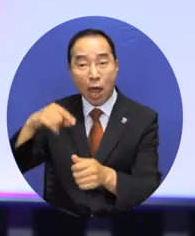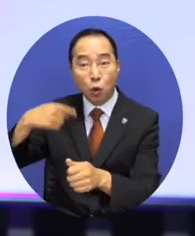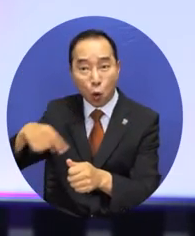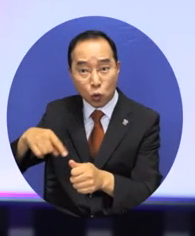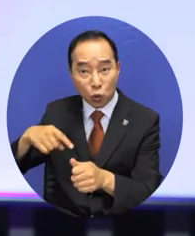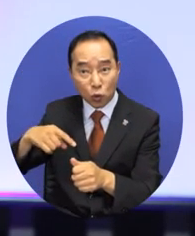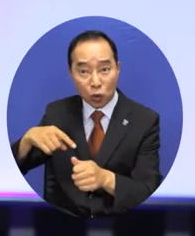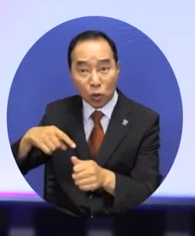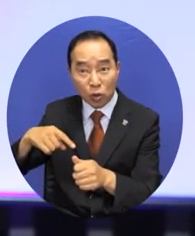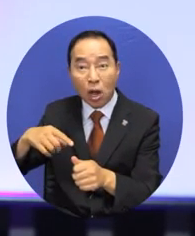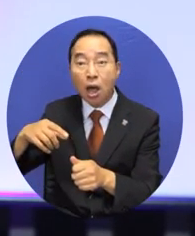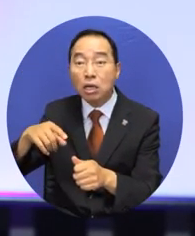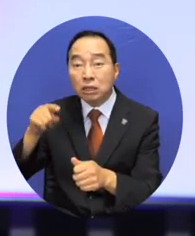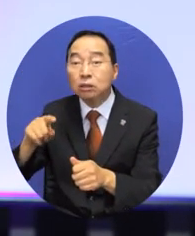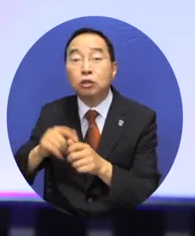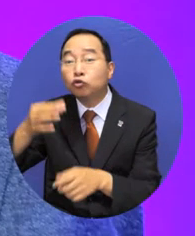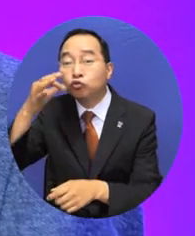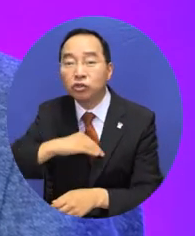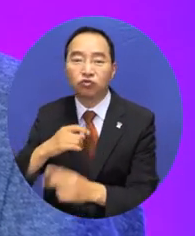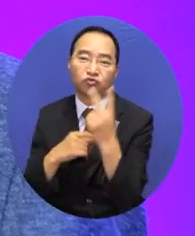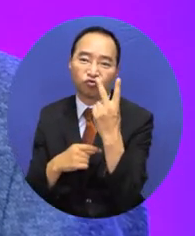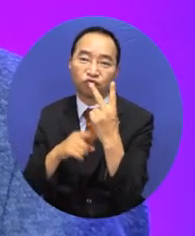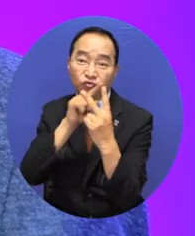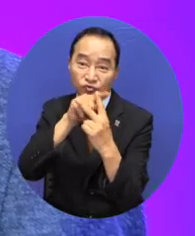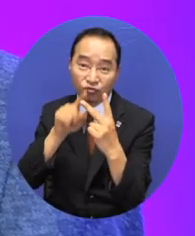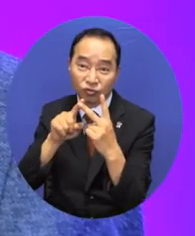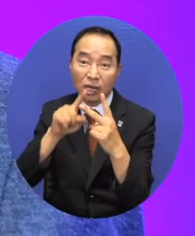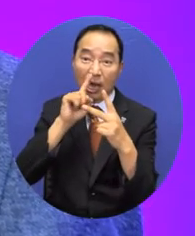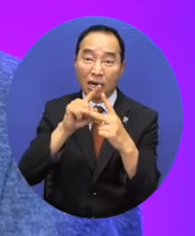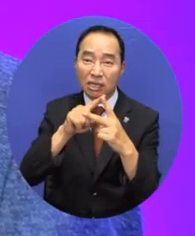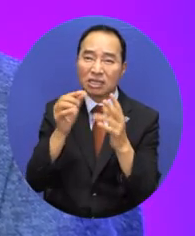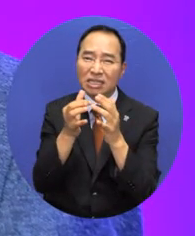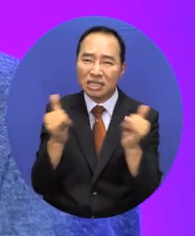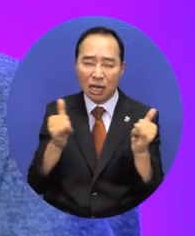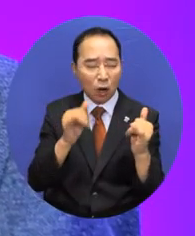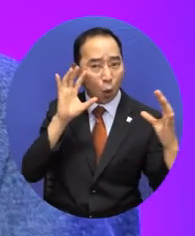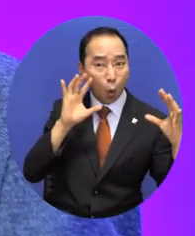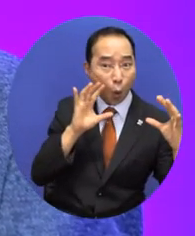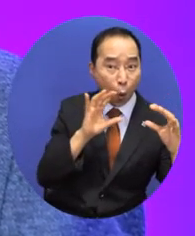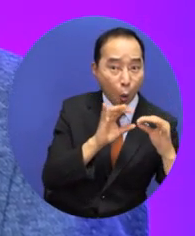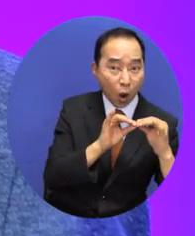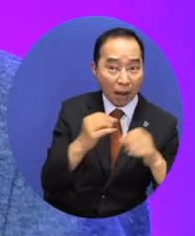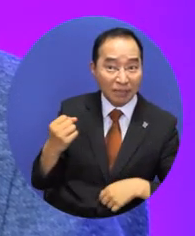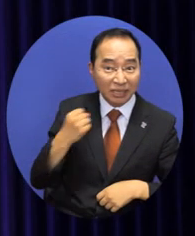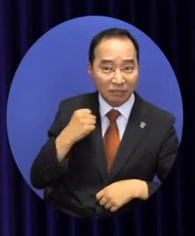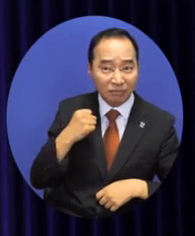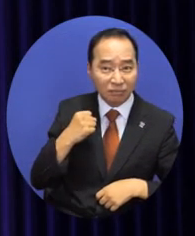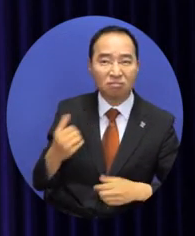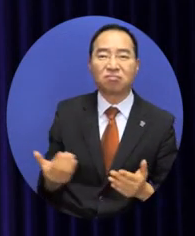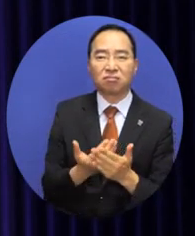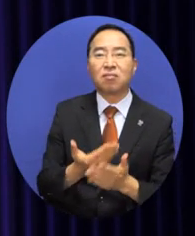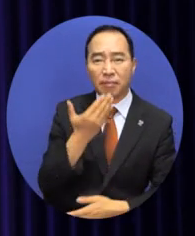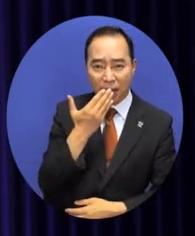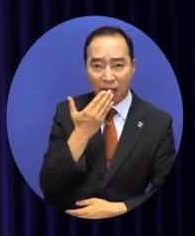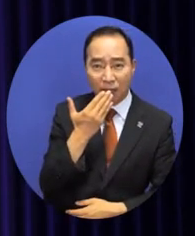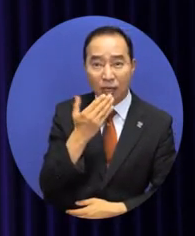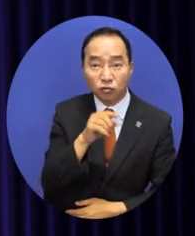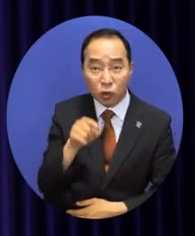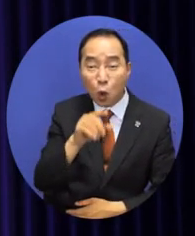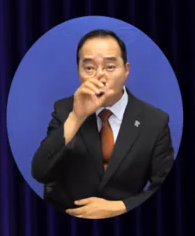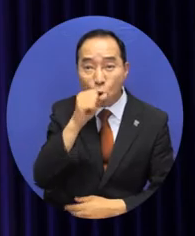얻은 지식은 크게 두 가지입니다. 하나는 인간의 공감력은 향상될 수 있다. 그리고 그 중에